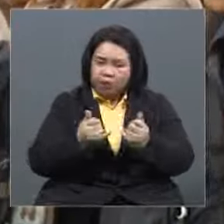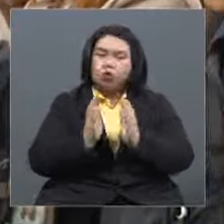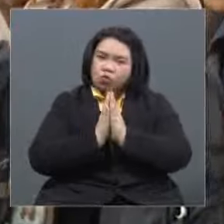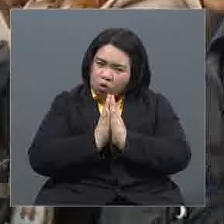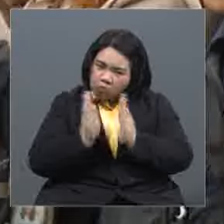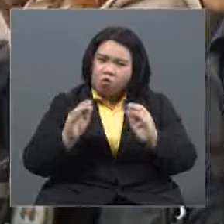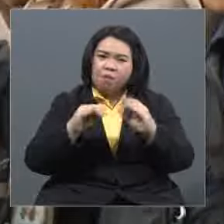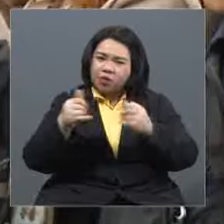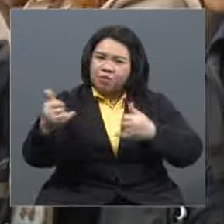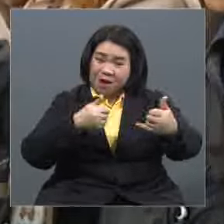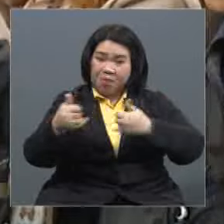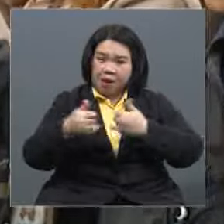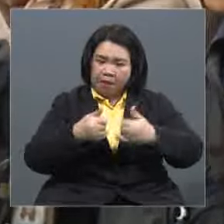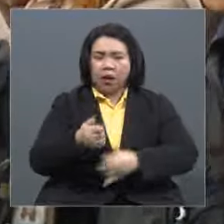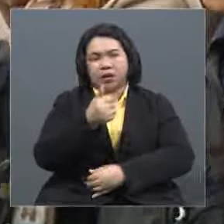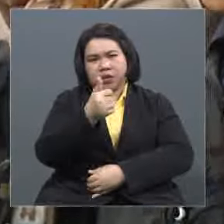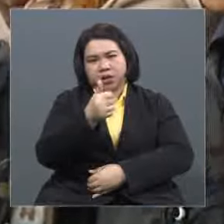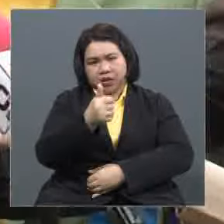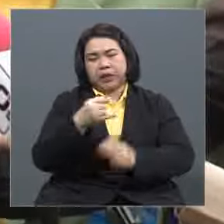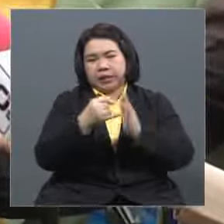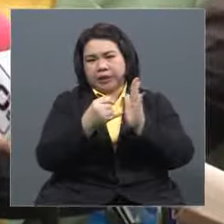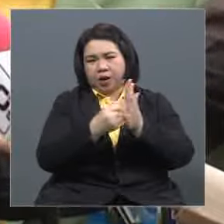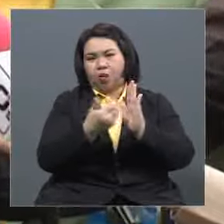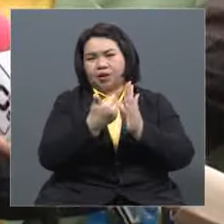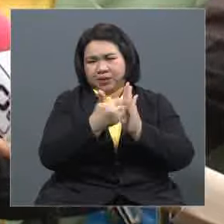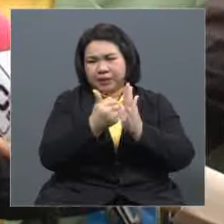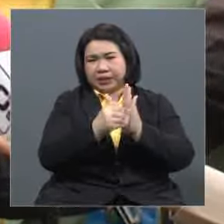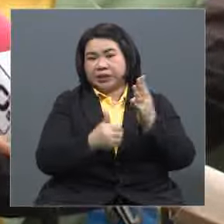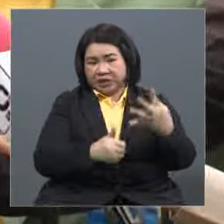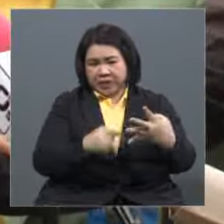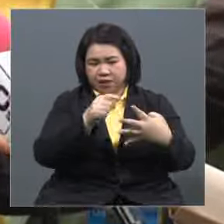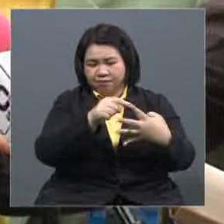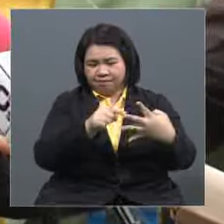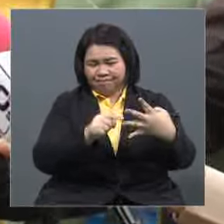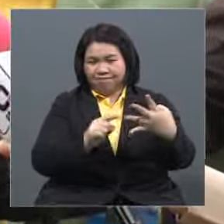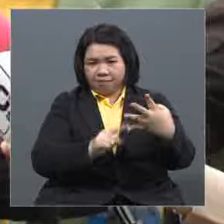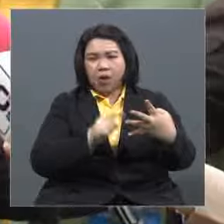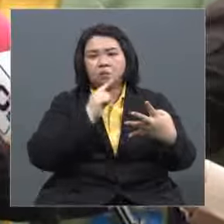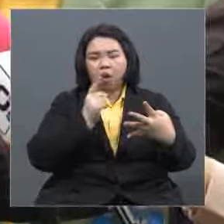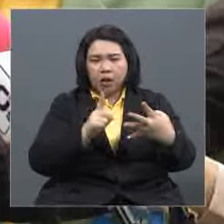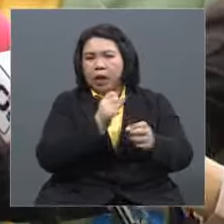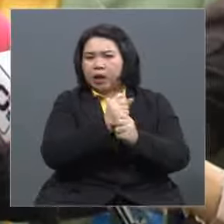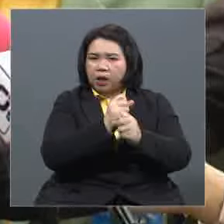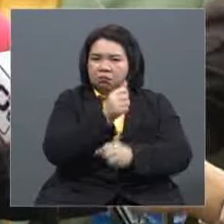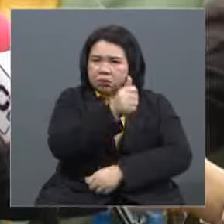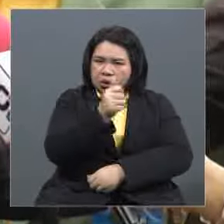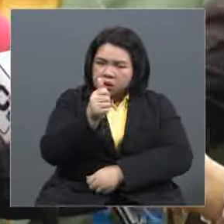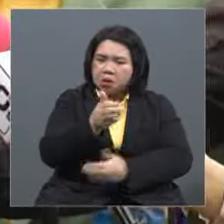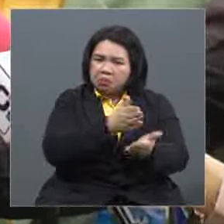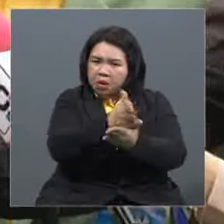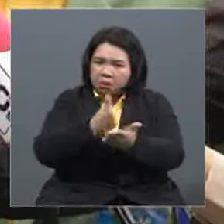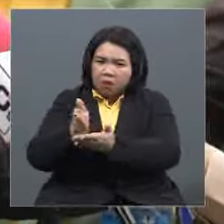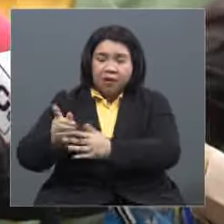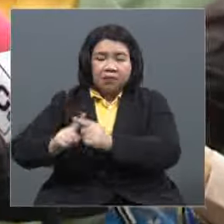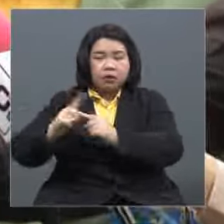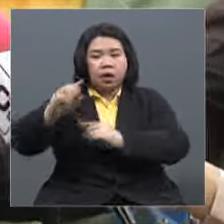ในเมืองโคราชซึ่งเป็นผลดีต่อศรีจังหวัดนครชัยบุรินทร์ซึ่งเป็นกลุ่มจังหวัดที่มีศักยภาพในหลายด้านจึงมีโครงการหลาย